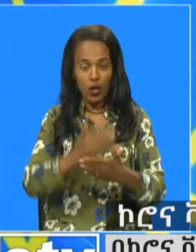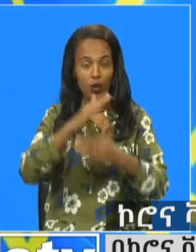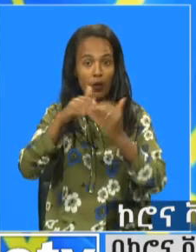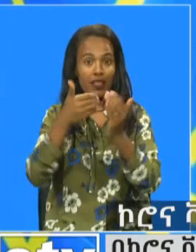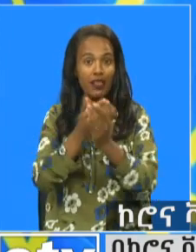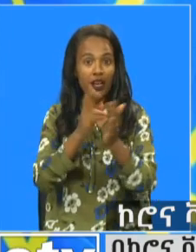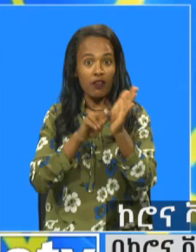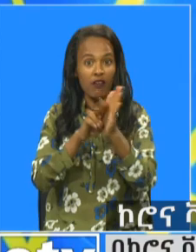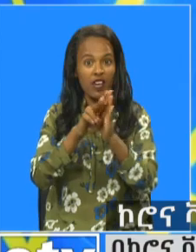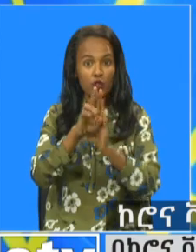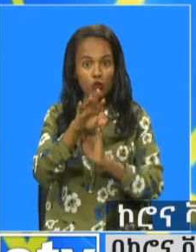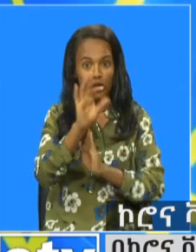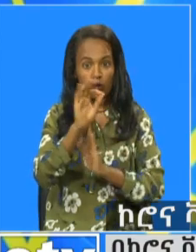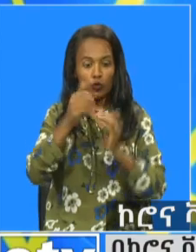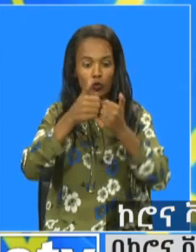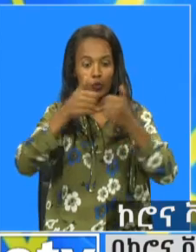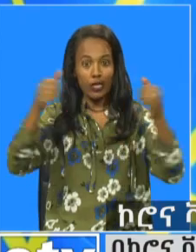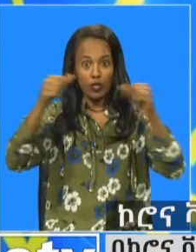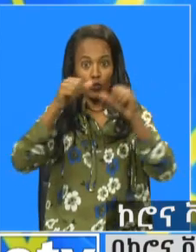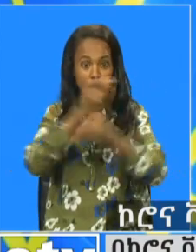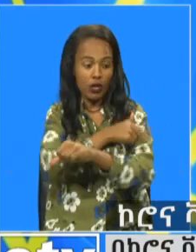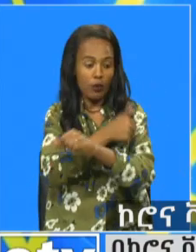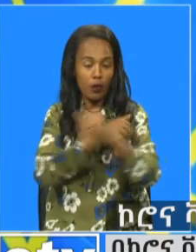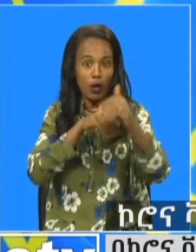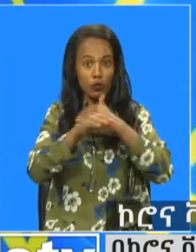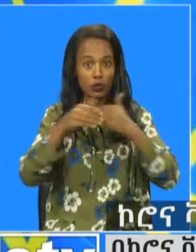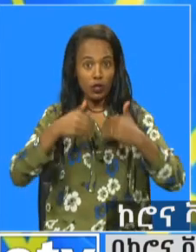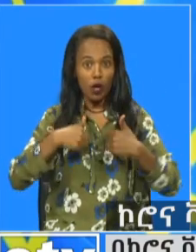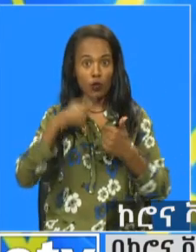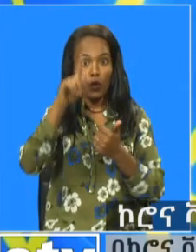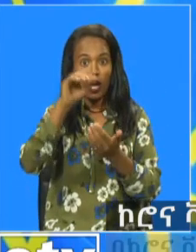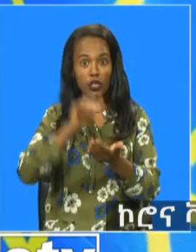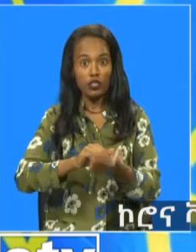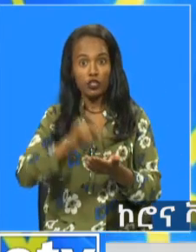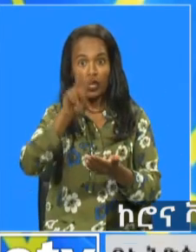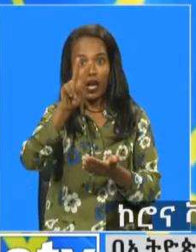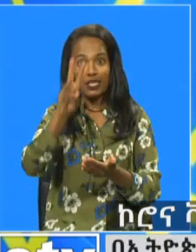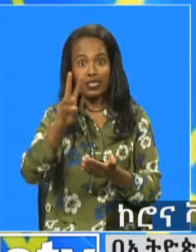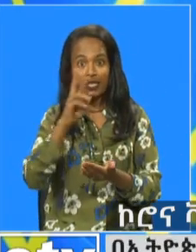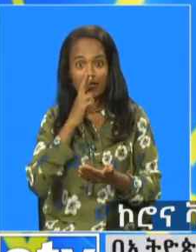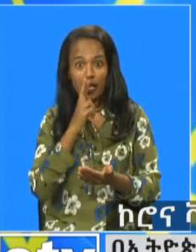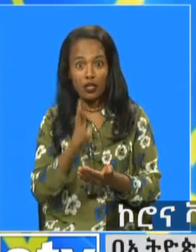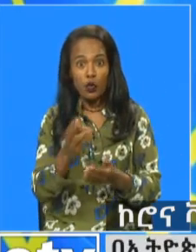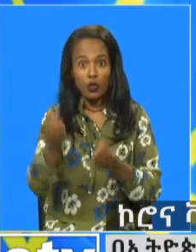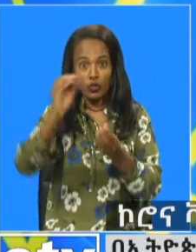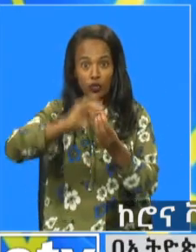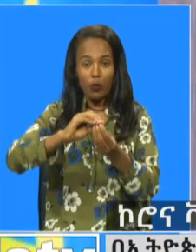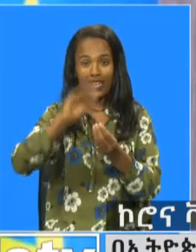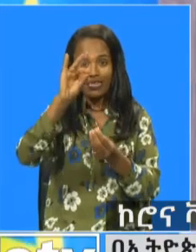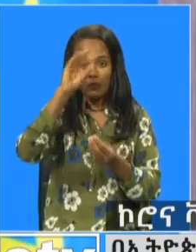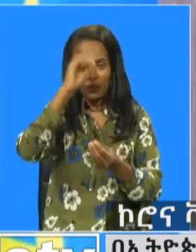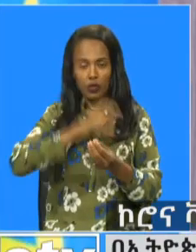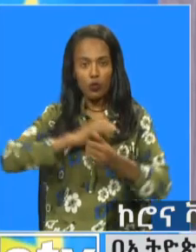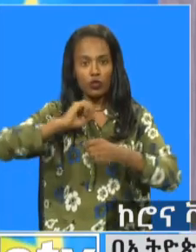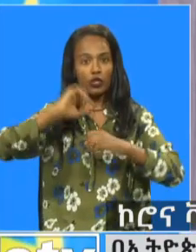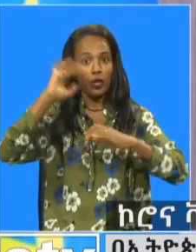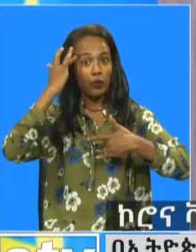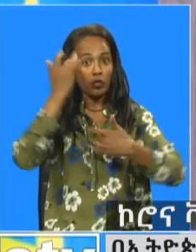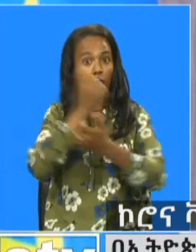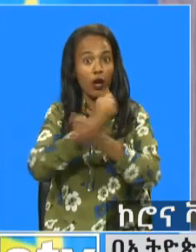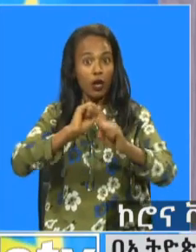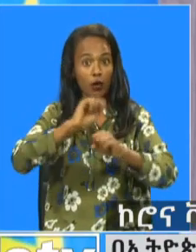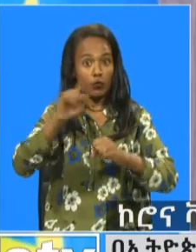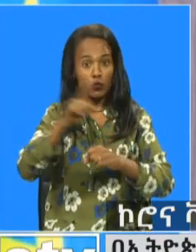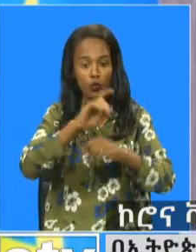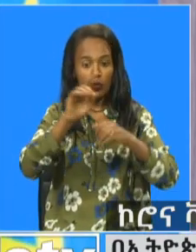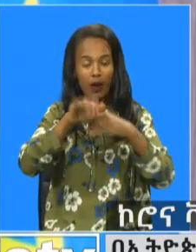በአጠቃላይ ቫይረሱ ተገኝቶባቸው በለይቶ ህክምና ውስጥ ያሉ ሰዎች ደግሞ 1026 ናቸው። ተጨማሪ 8 ሰዎች ከበሽታው አገገሙ ሲሆን